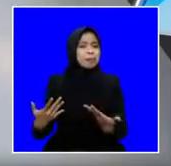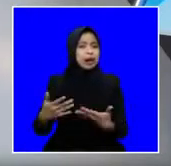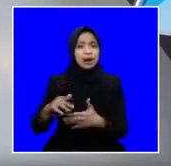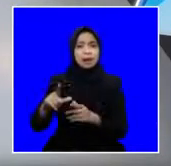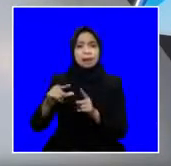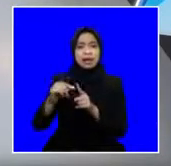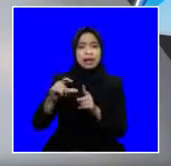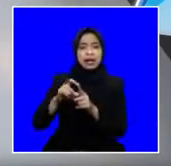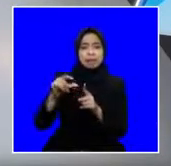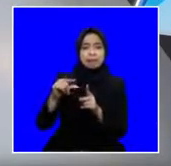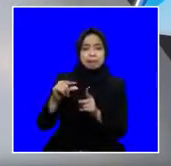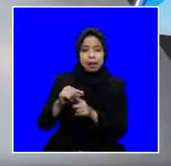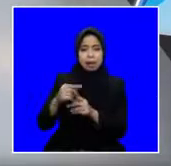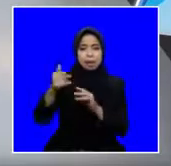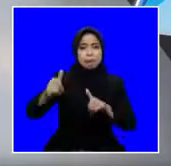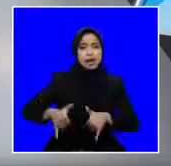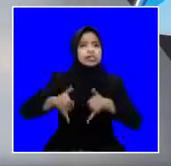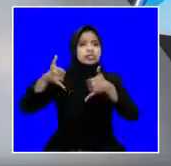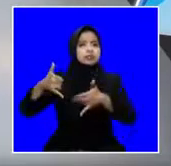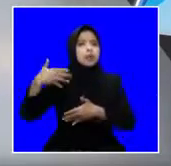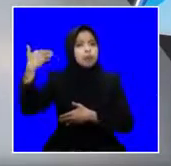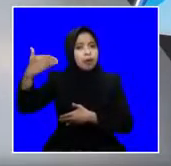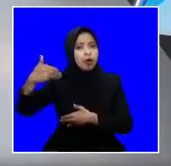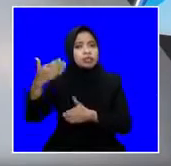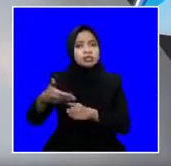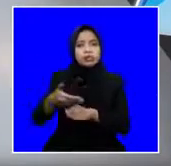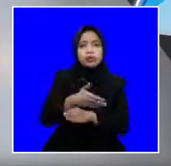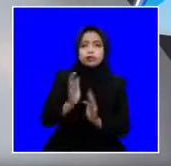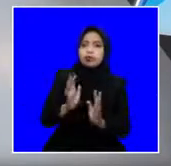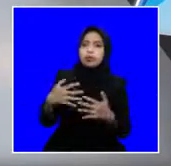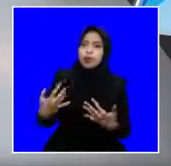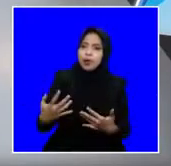program-program beasiswa yang sudah selama ini berjalan di LPDP sebelumnya?